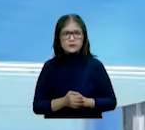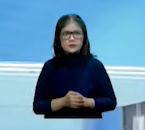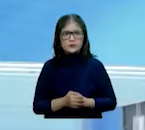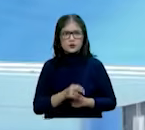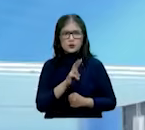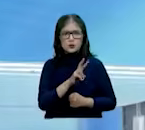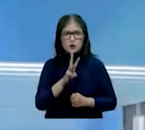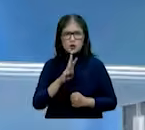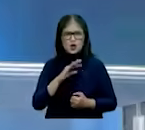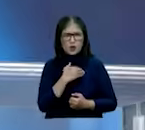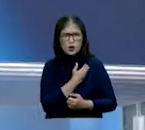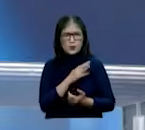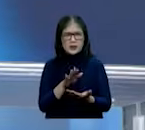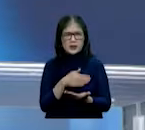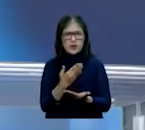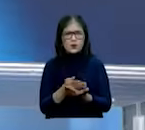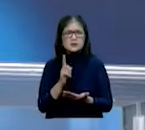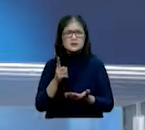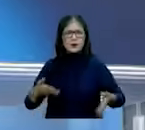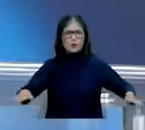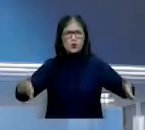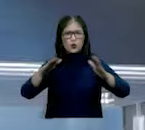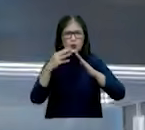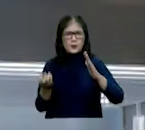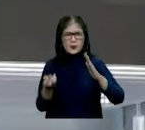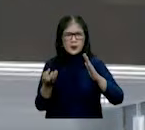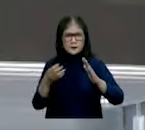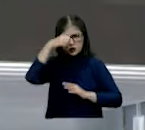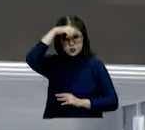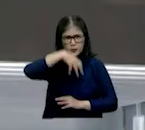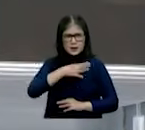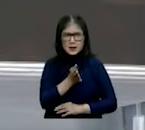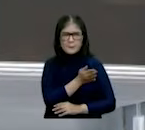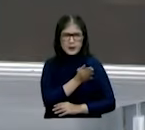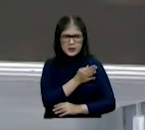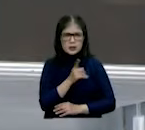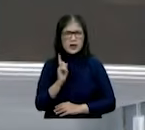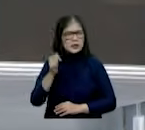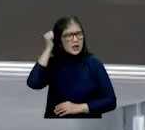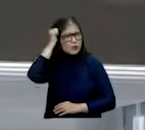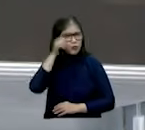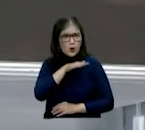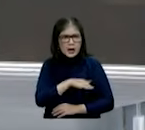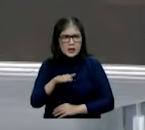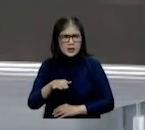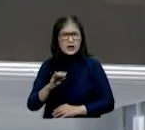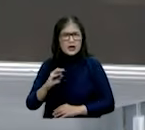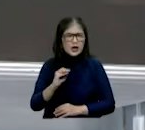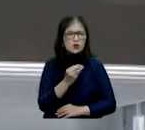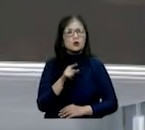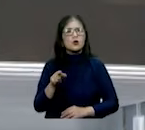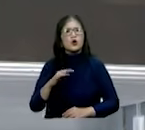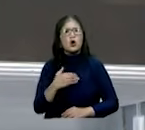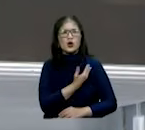Dari 23 korban tewas akibat erupsi Gunung Merapi di Sumatera Barat, terdapat ibu dan anak yang turut menjadi korban. Jenazah